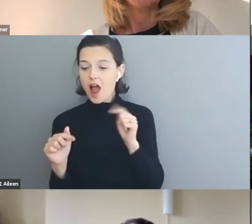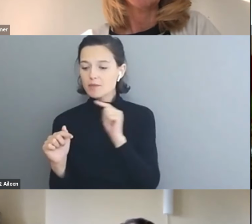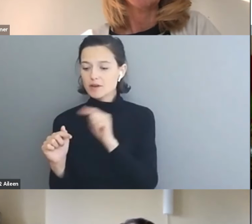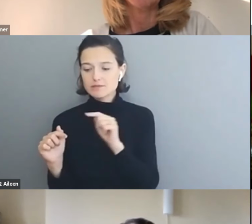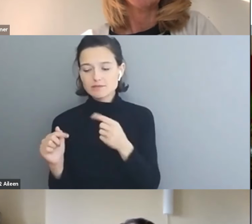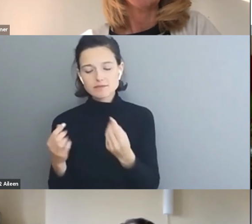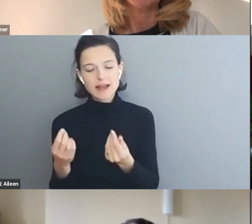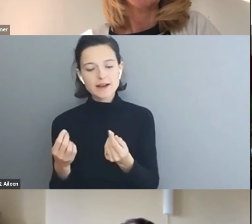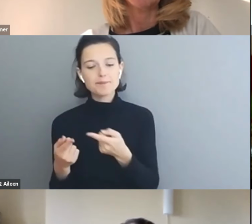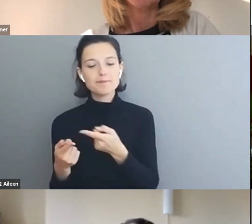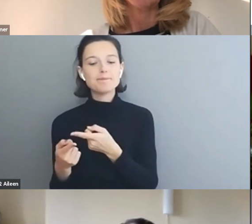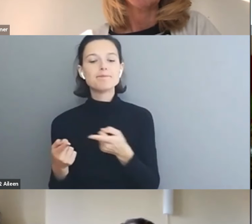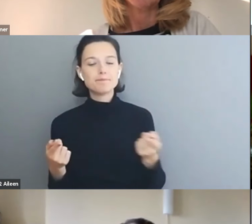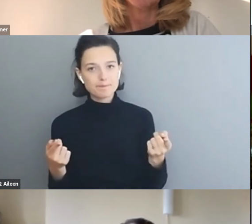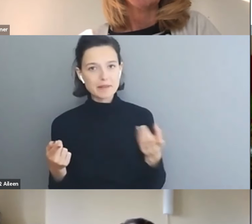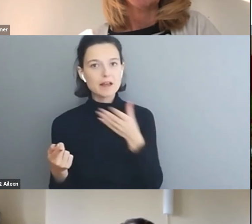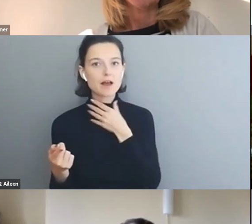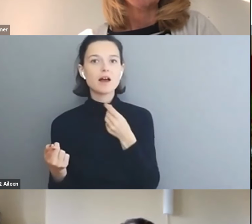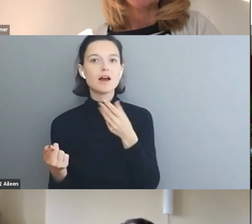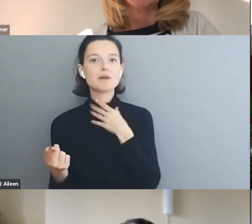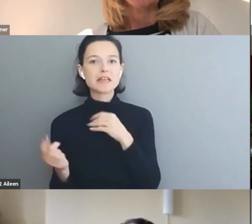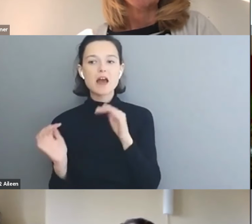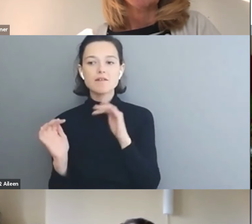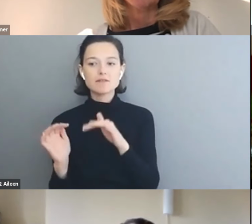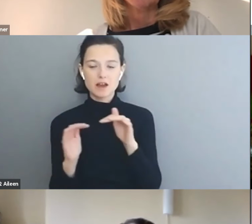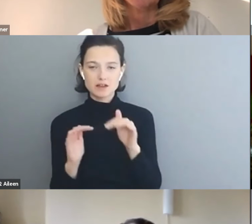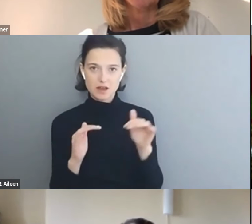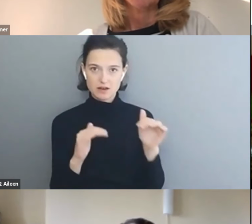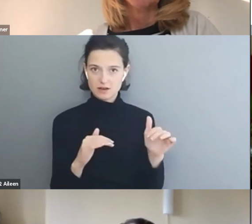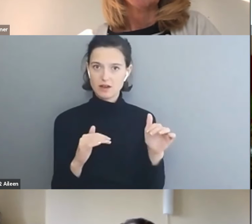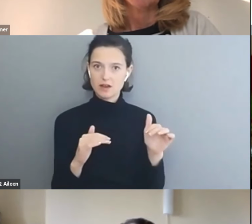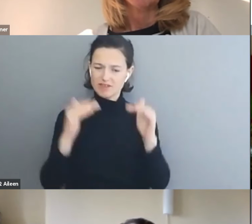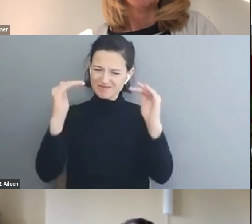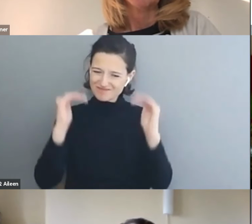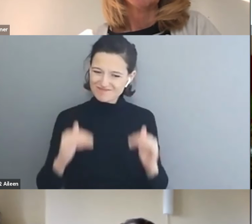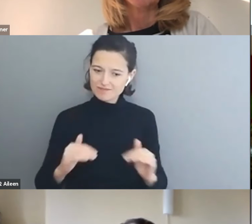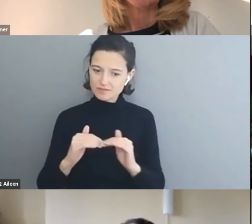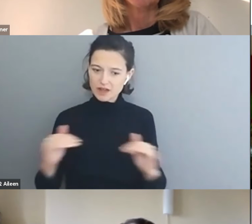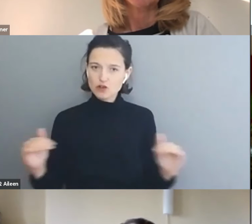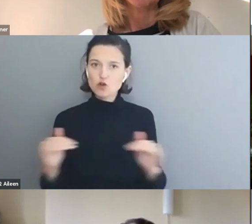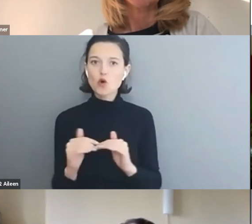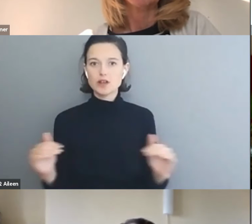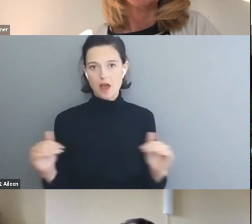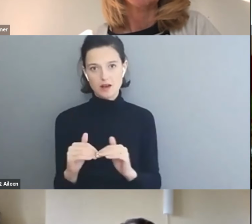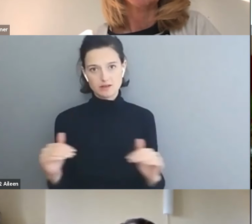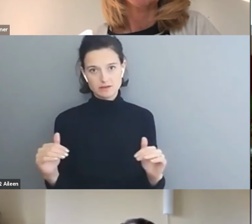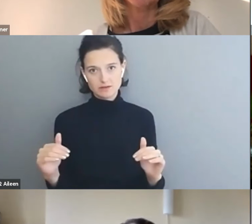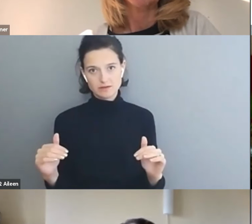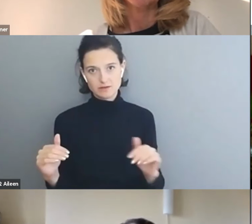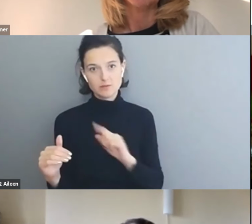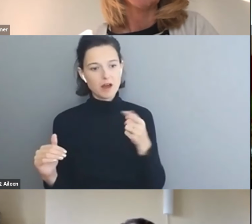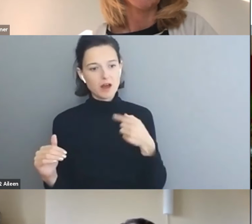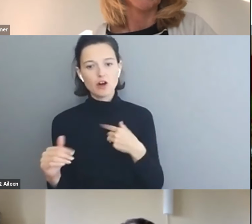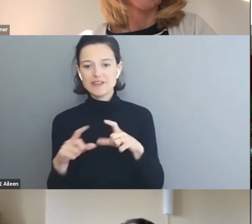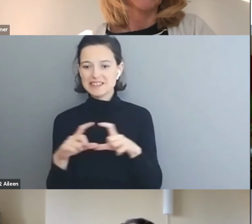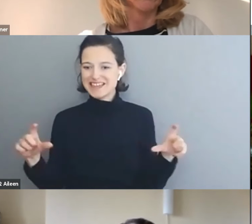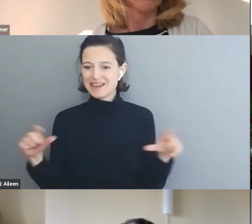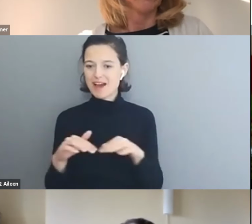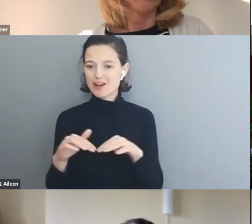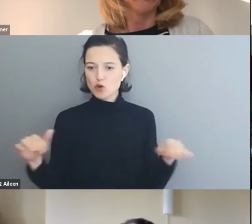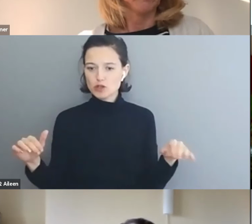es für ein Bedarf ist und aber was auch für eine, also was für ein Interesse einfach auch an dem Thema da ist, dass es eben nicht nur darum